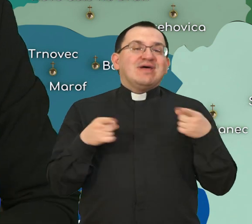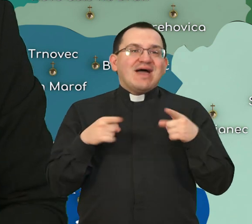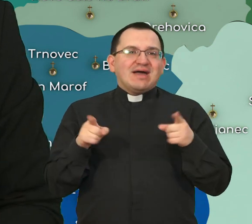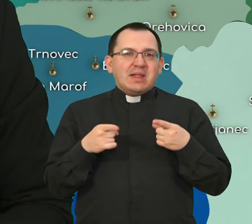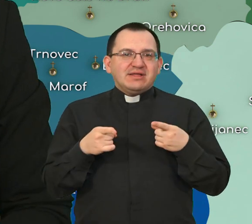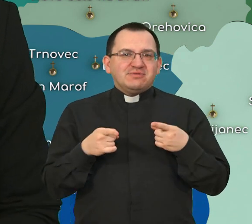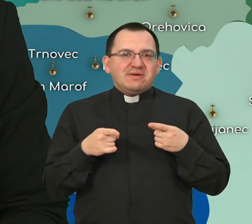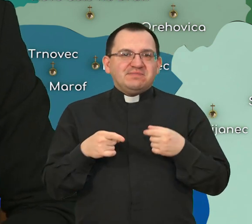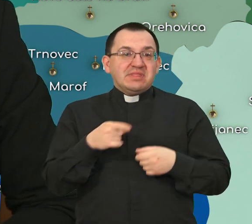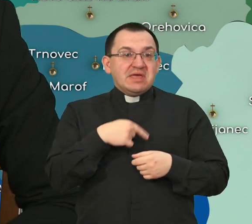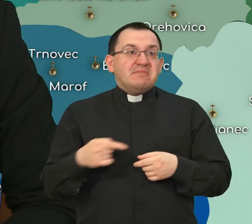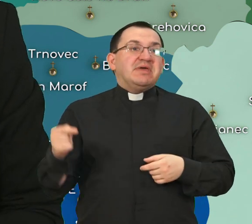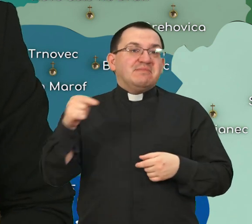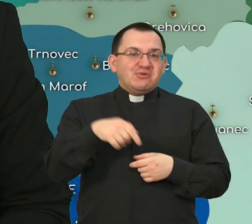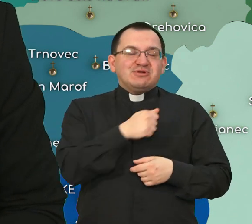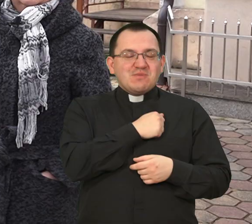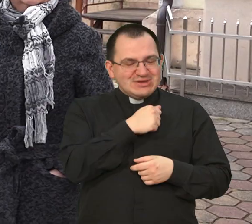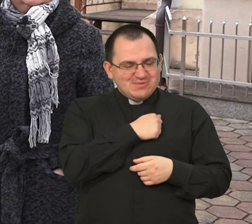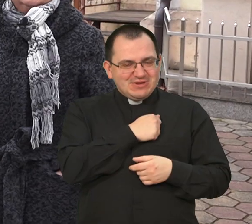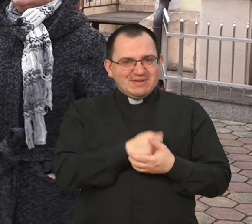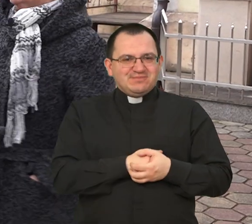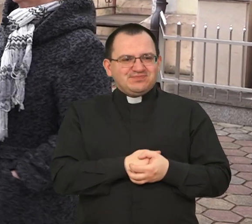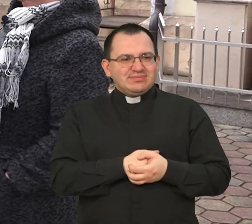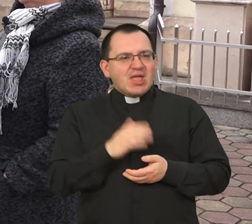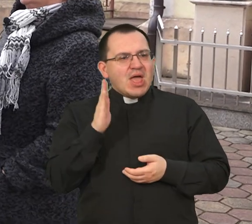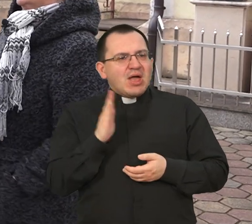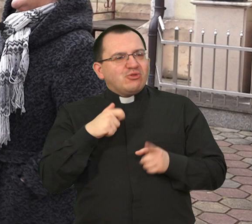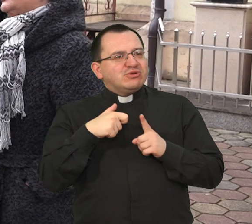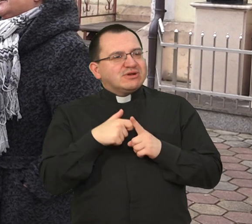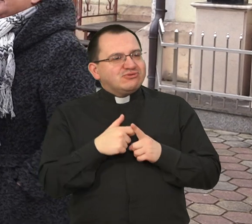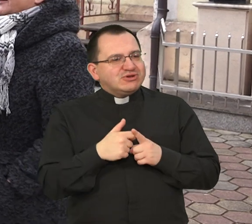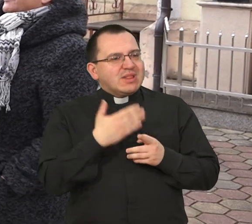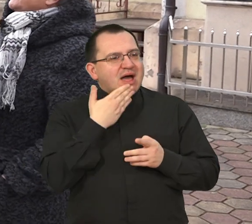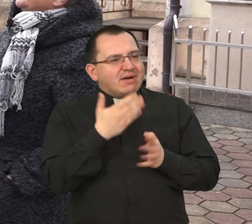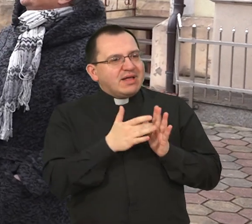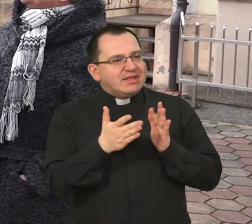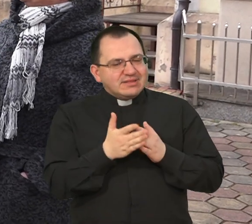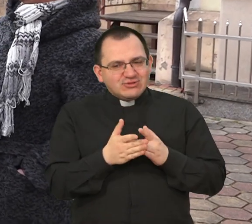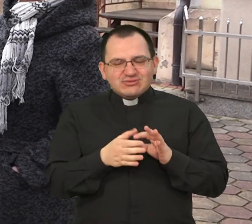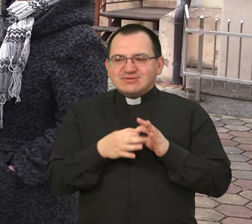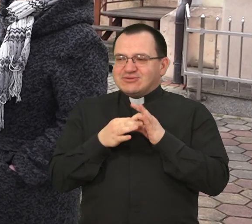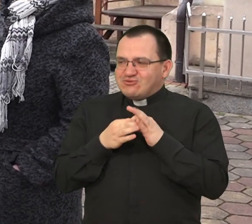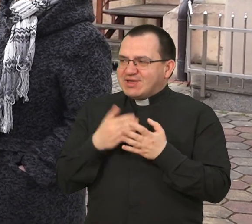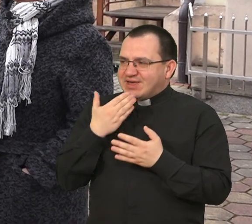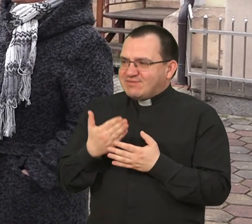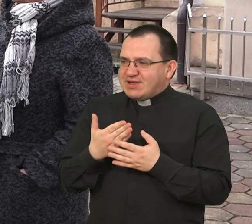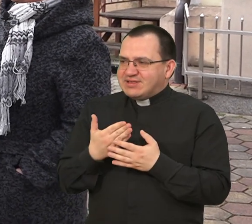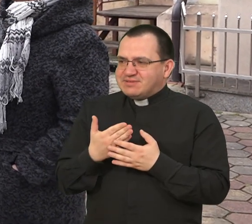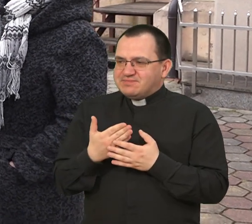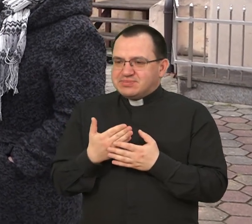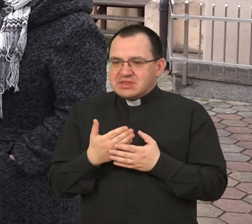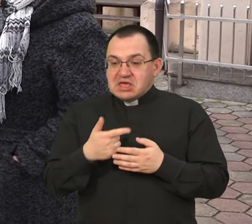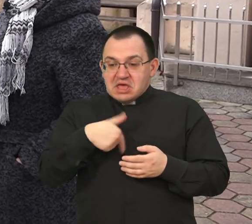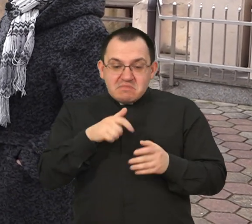ju upoznali, uputili smo se u Međimurje. Gospođo Kočila, hvaljen Isuse Marija. Uvijek je hvaljen. U rubrici Živo kamenje crkve predstavljamo